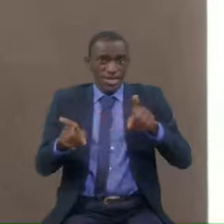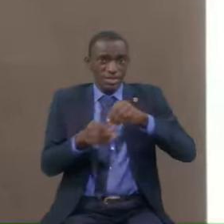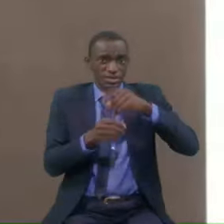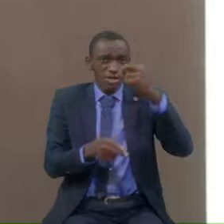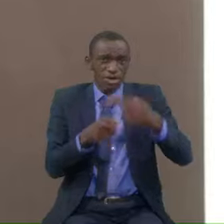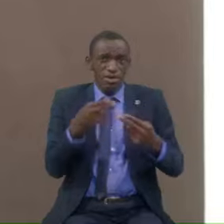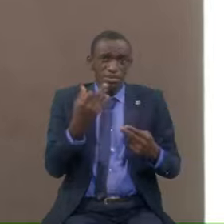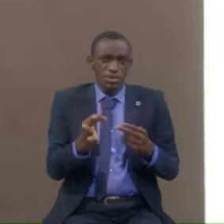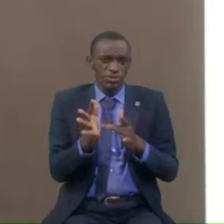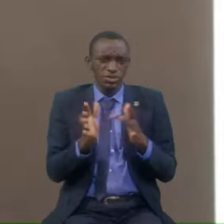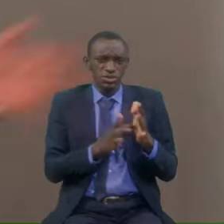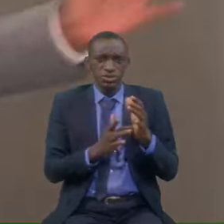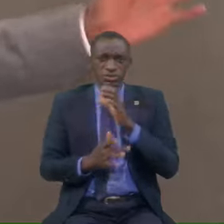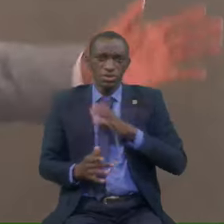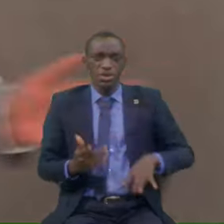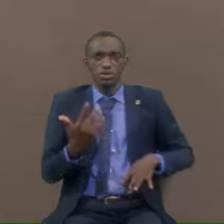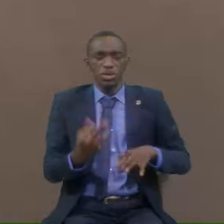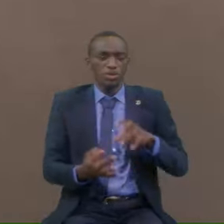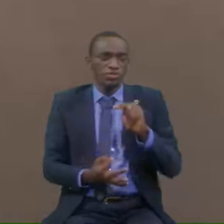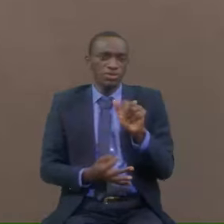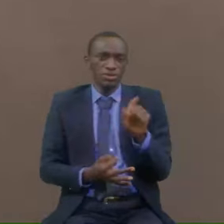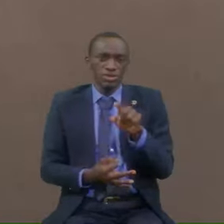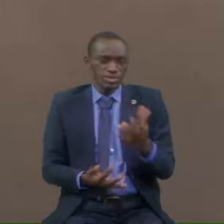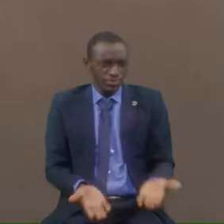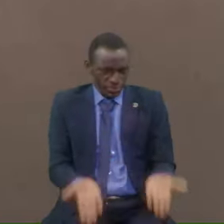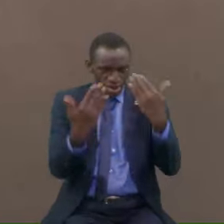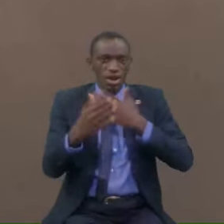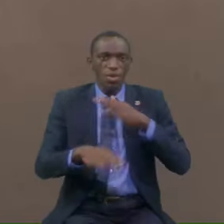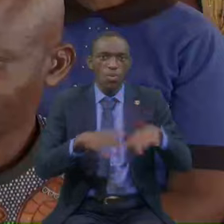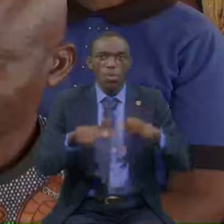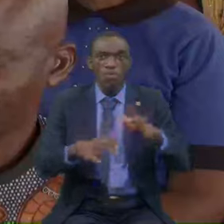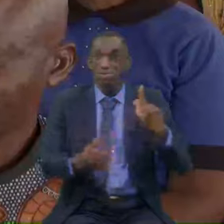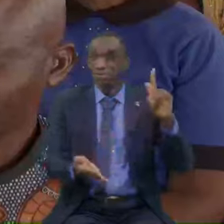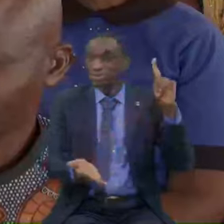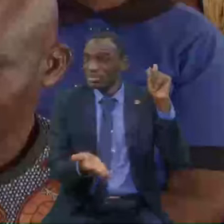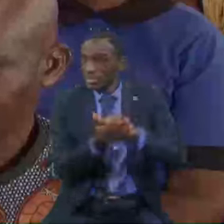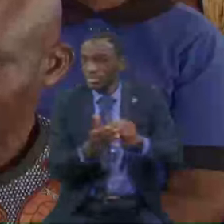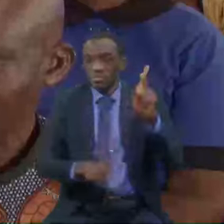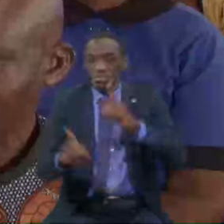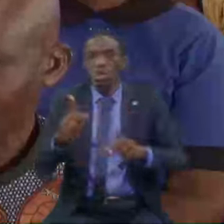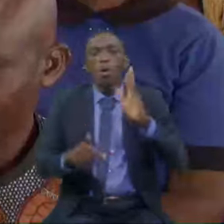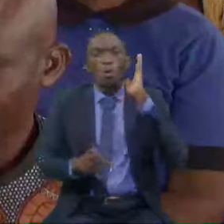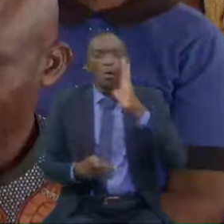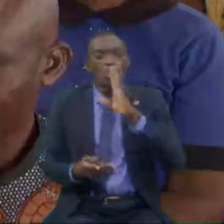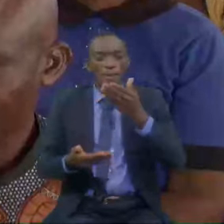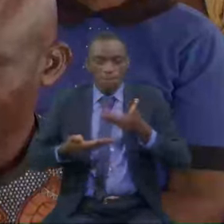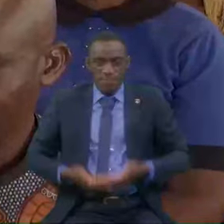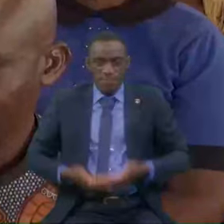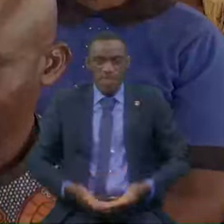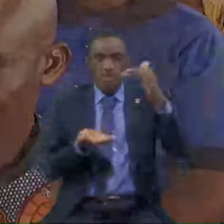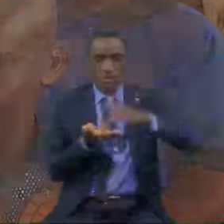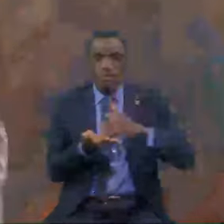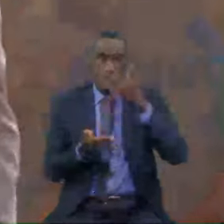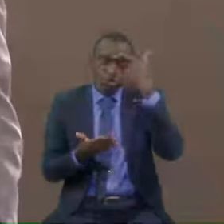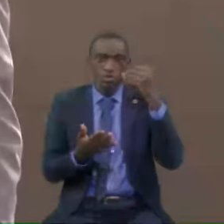Nazareth, lève-toi et marche. Des milliers seront nés de nouveau pour ça.